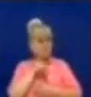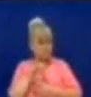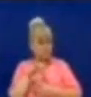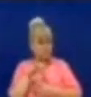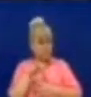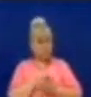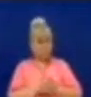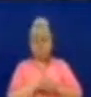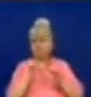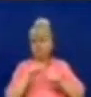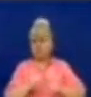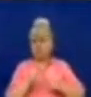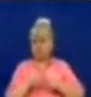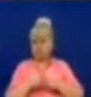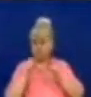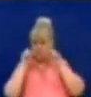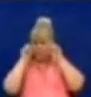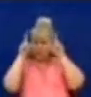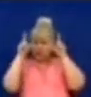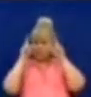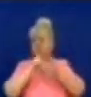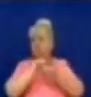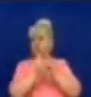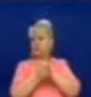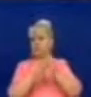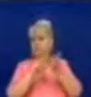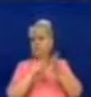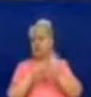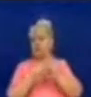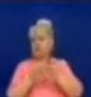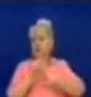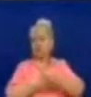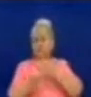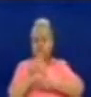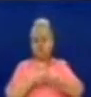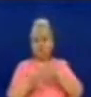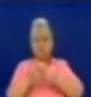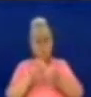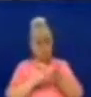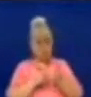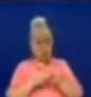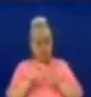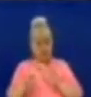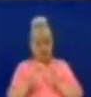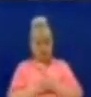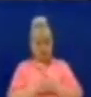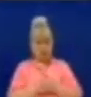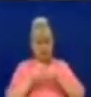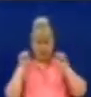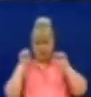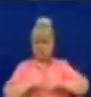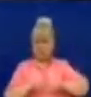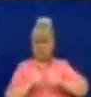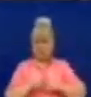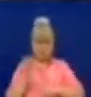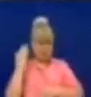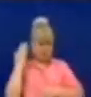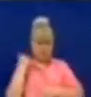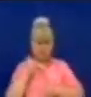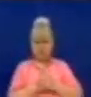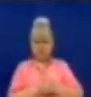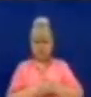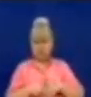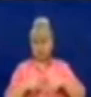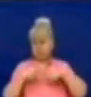t'i hapim syt dhe t'i ndryshojmë politikat ekonomike, sepse me këto politika të aplikuara nga kjo qeveri dhe qeveritë e mëparshme,